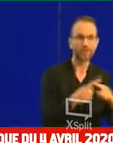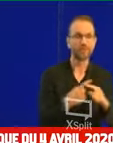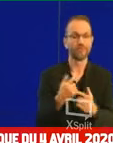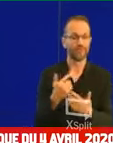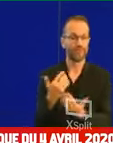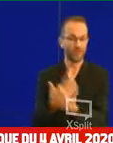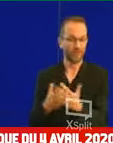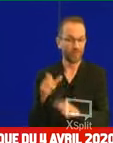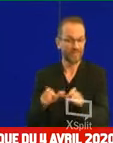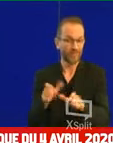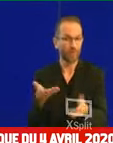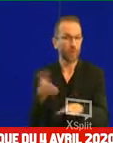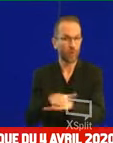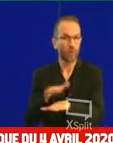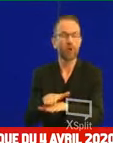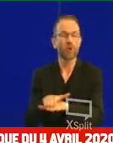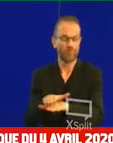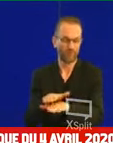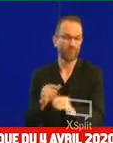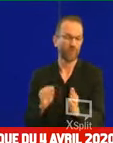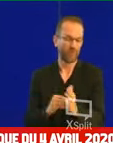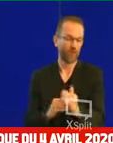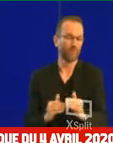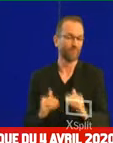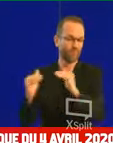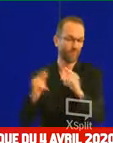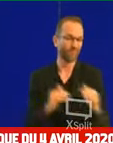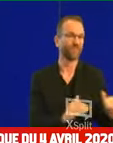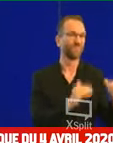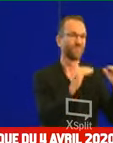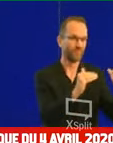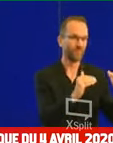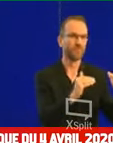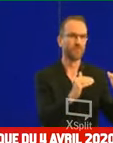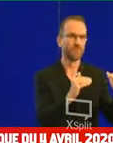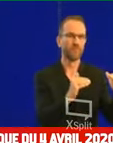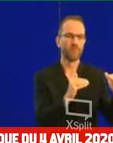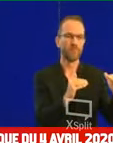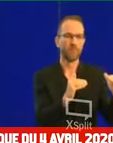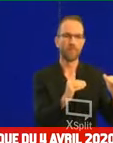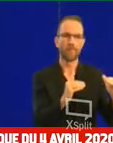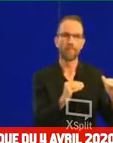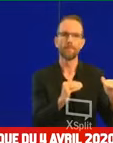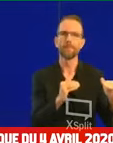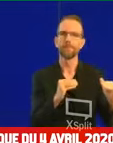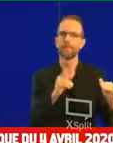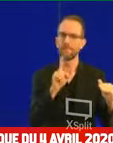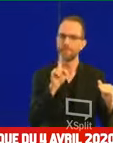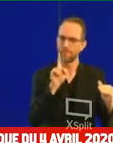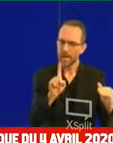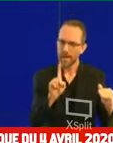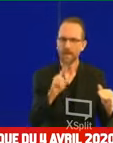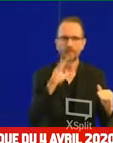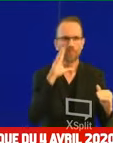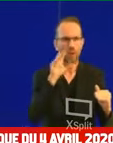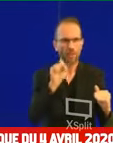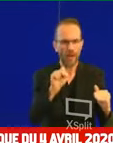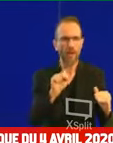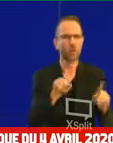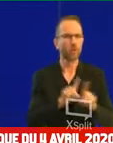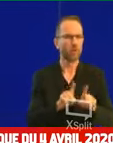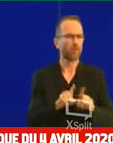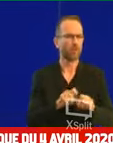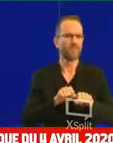est clair aujourd'hui que nous pouvons tous observé que nous pouvons ralentir la propagation du virus en respectant strictement